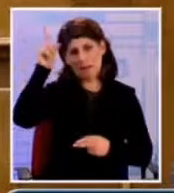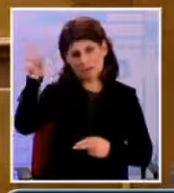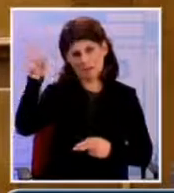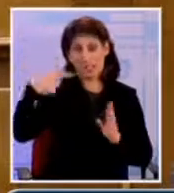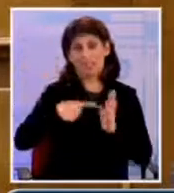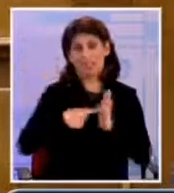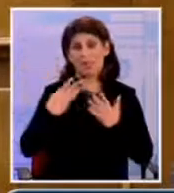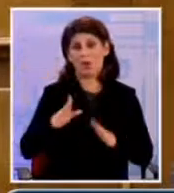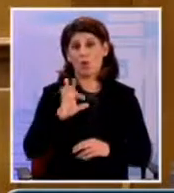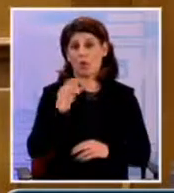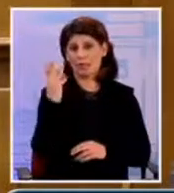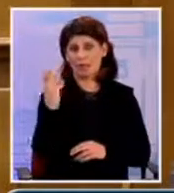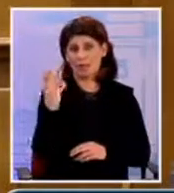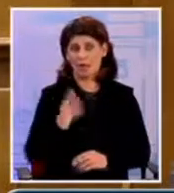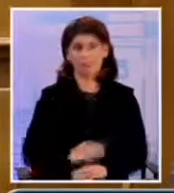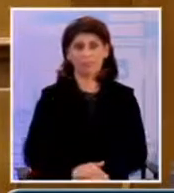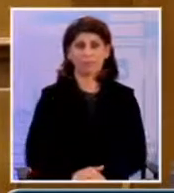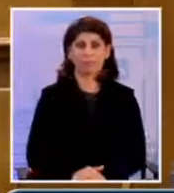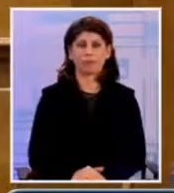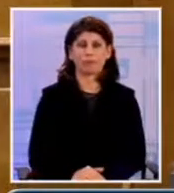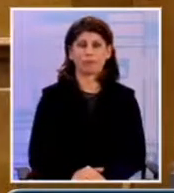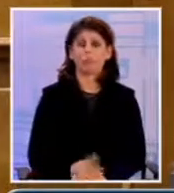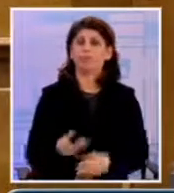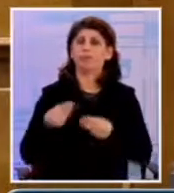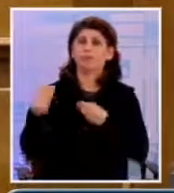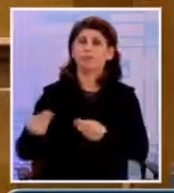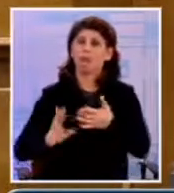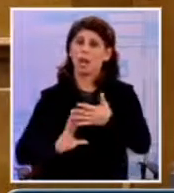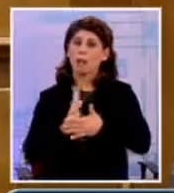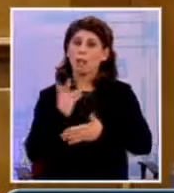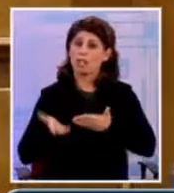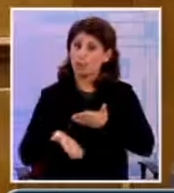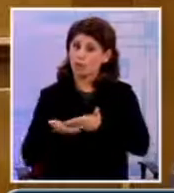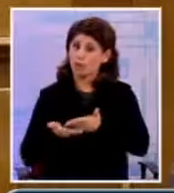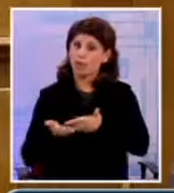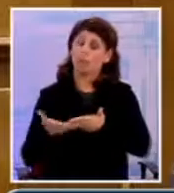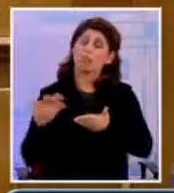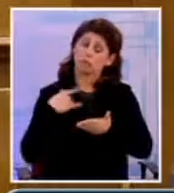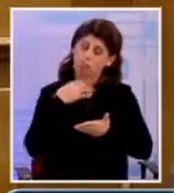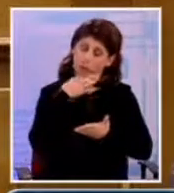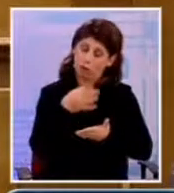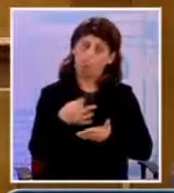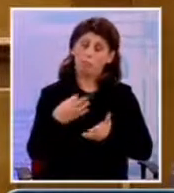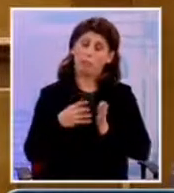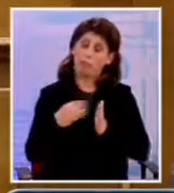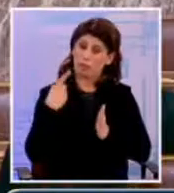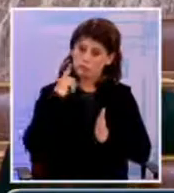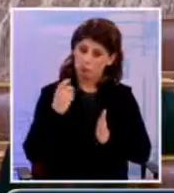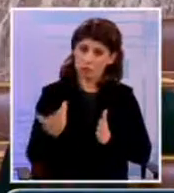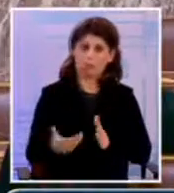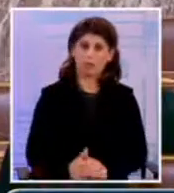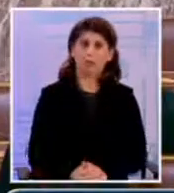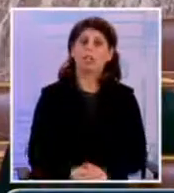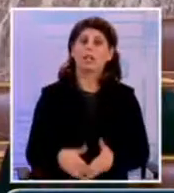το 1953. Της δόθηκε αναπτυξιακή βοήθεια, είχαμε την ευκαιρία να το πούμε, είναι γνωστό το παράδειγμα. Πήρε